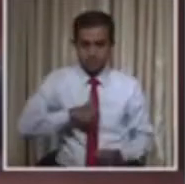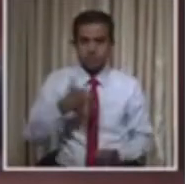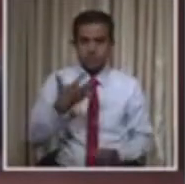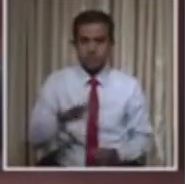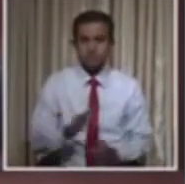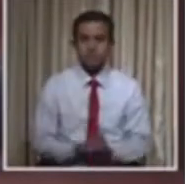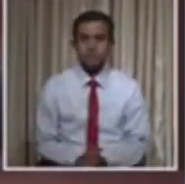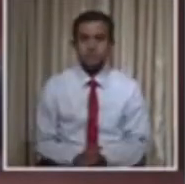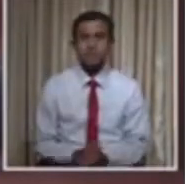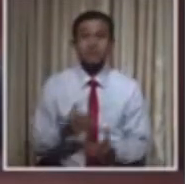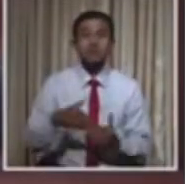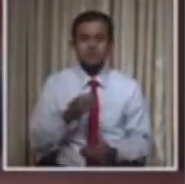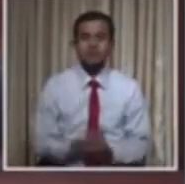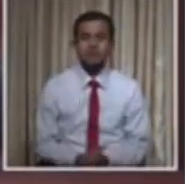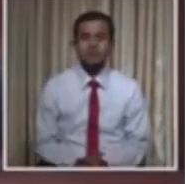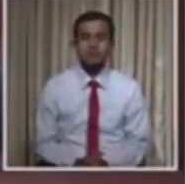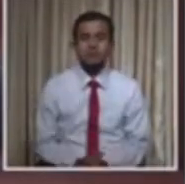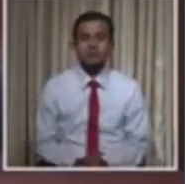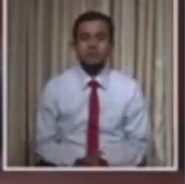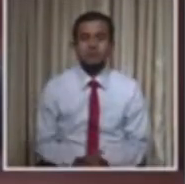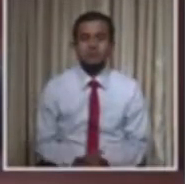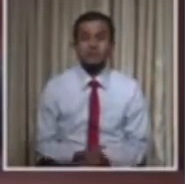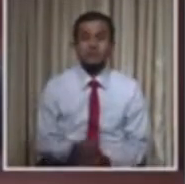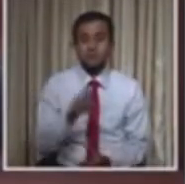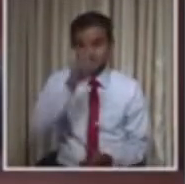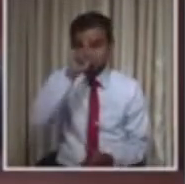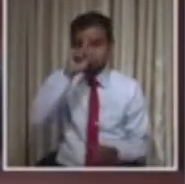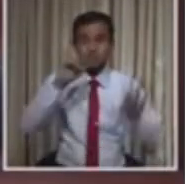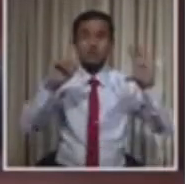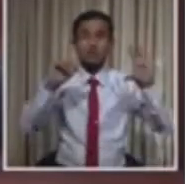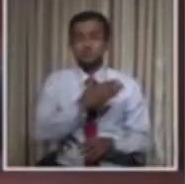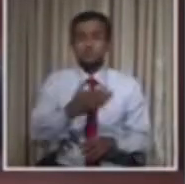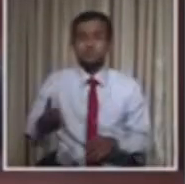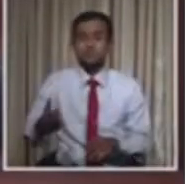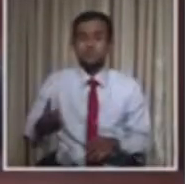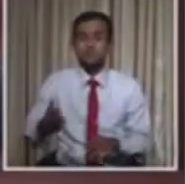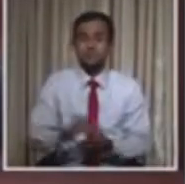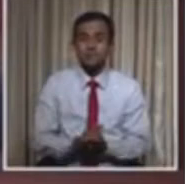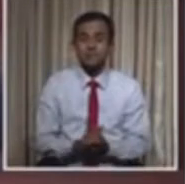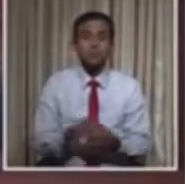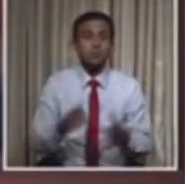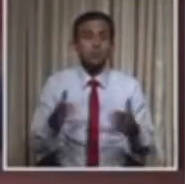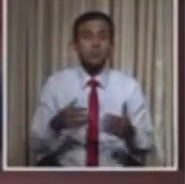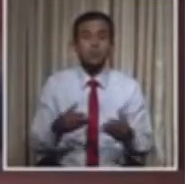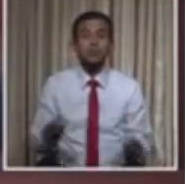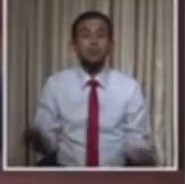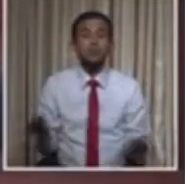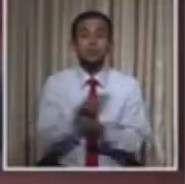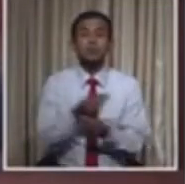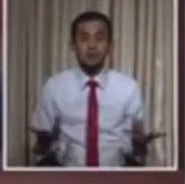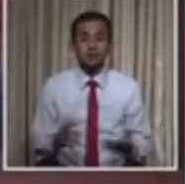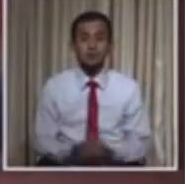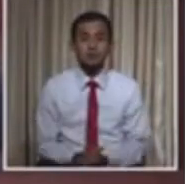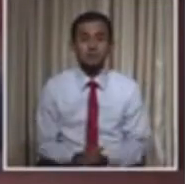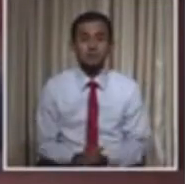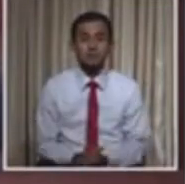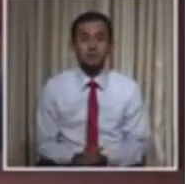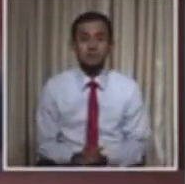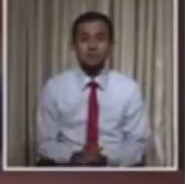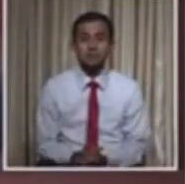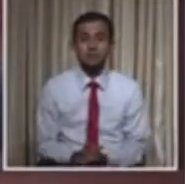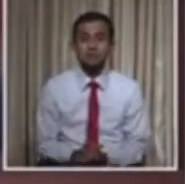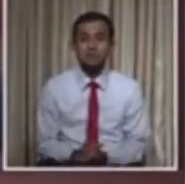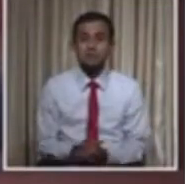වුණා එළබන සතිය ලබා දෙන්නම් කියලා. දැන් සති 6කට වඩා වැඩි කාලයක් ගිහිල්ලා තිබෙනවා. තාමත් ඒ ගිවිසුම පාර්ලිමේන්තුවේ ඉදිරිපත් කළ නැහැ. ඒ විතරක් නෙමෙයි